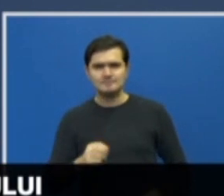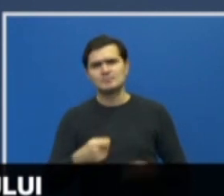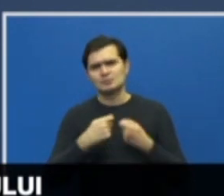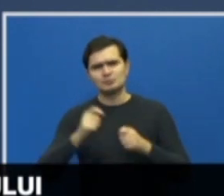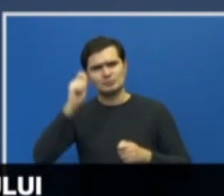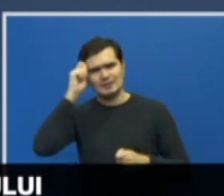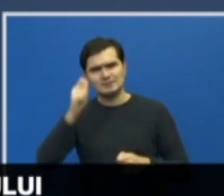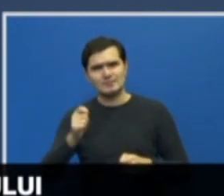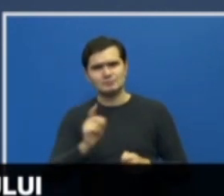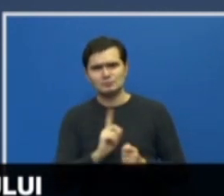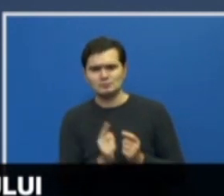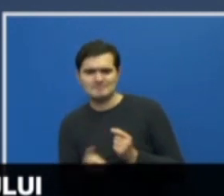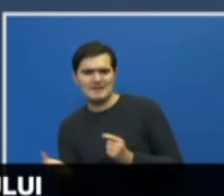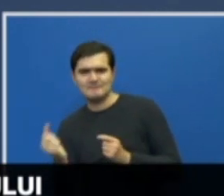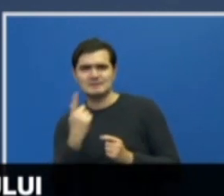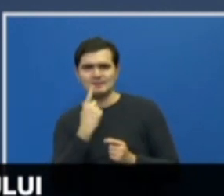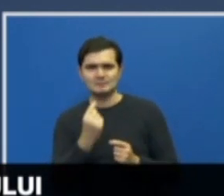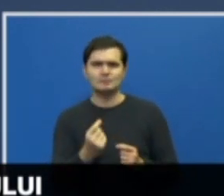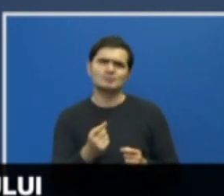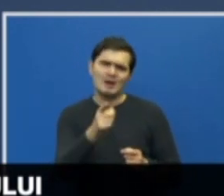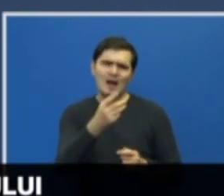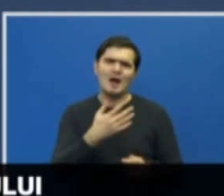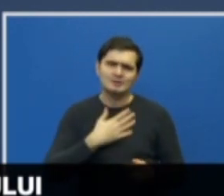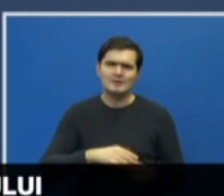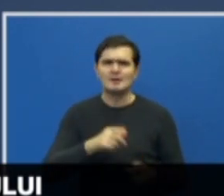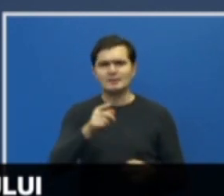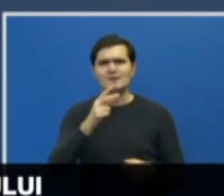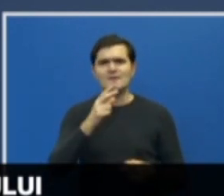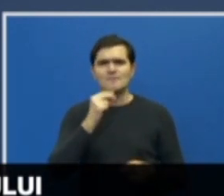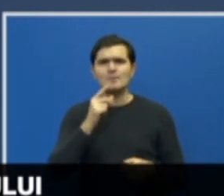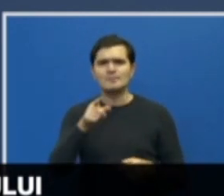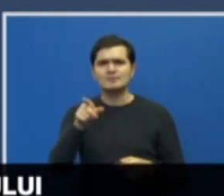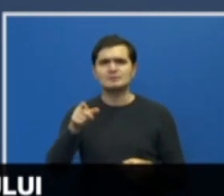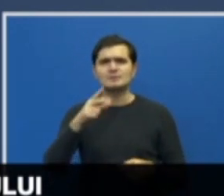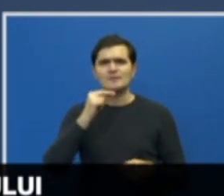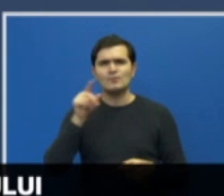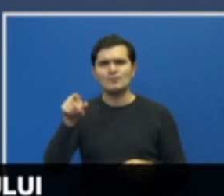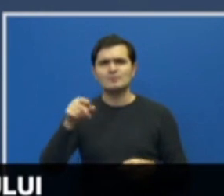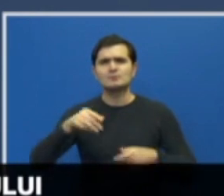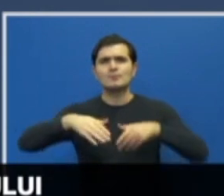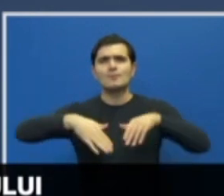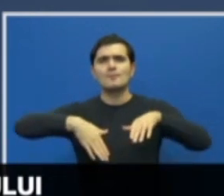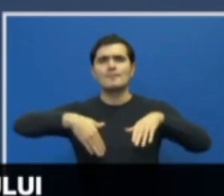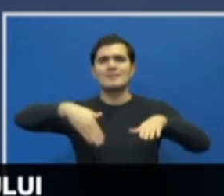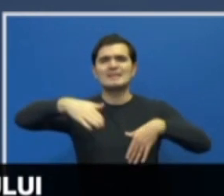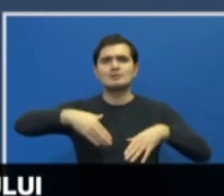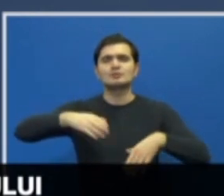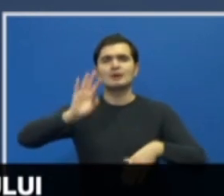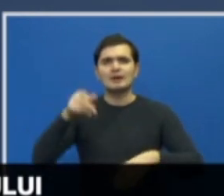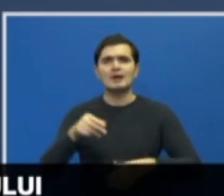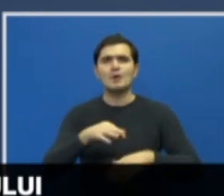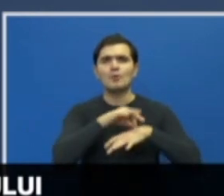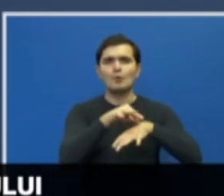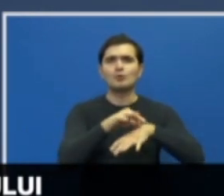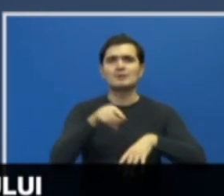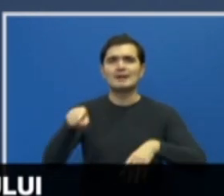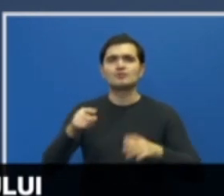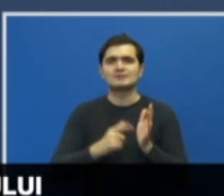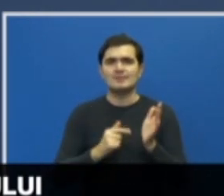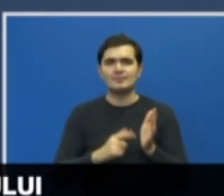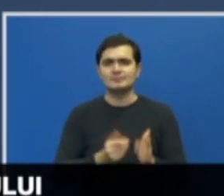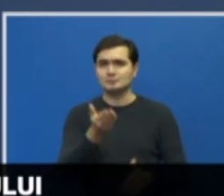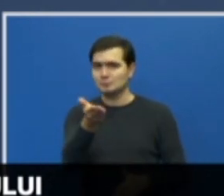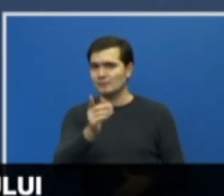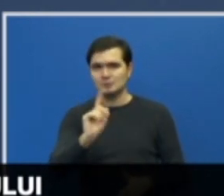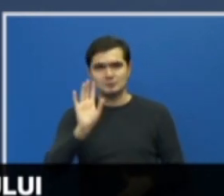nu evit răspunsul, dar tare mi-aș dori să discutați cu miniștrii care au în coordonare aceste pensii. Dar dumneavoastră